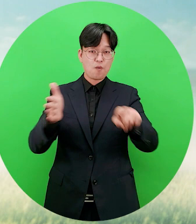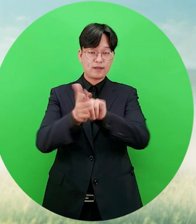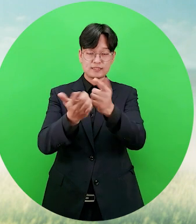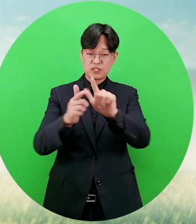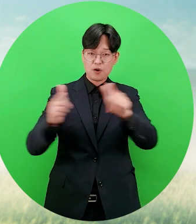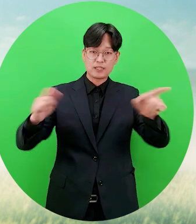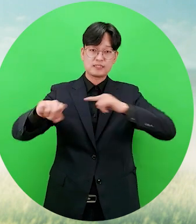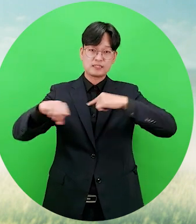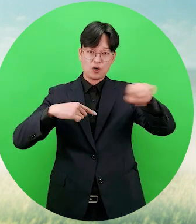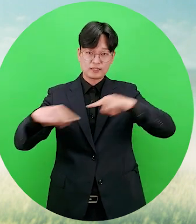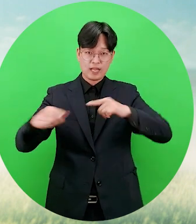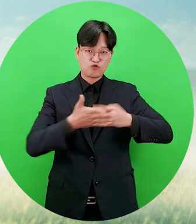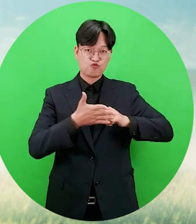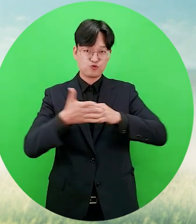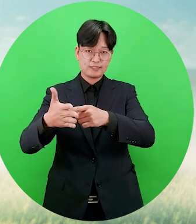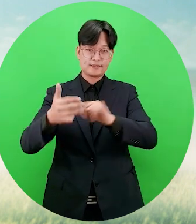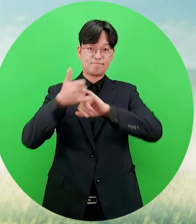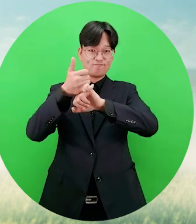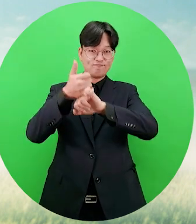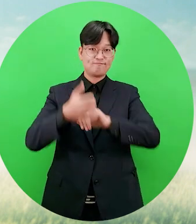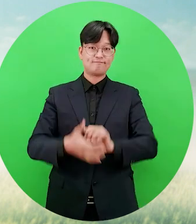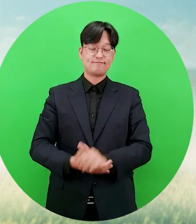다양한 정책을 추진하겠습니다.